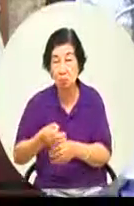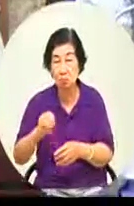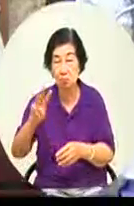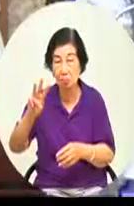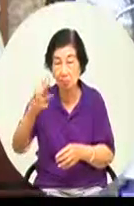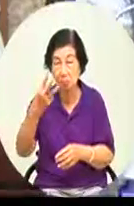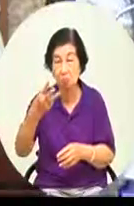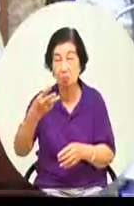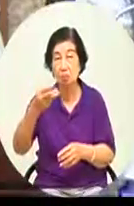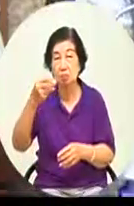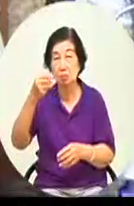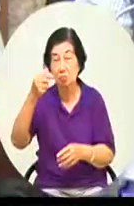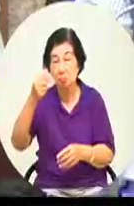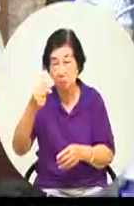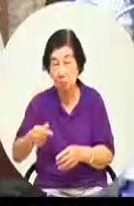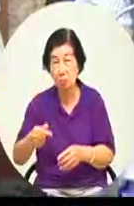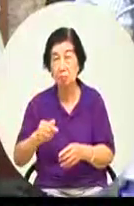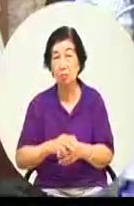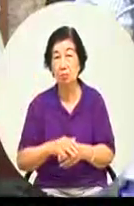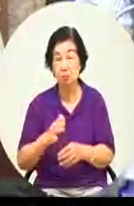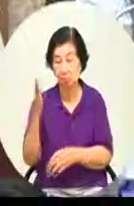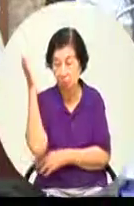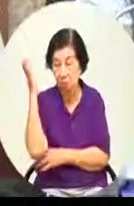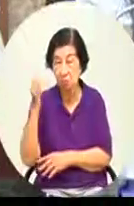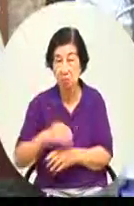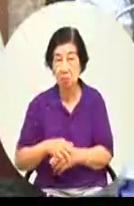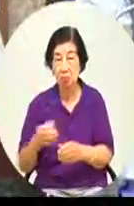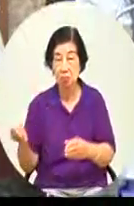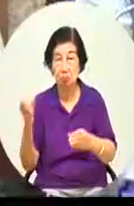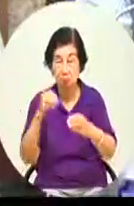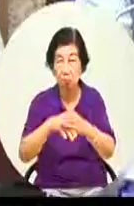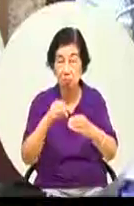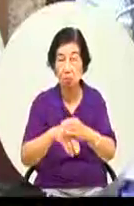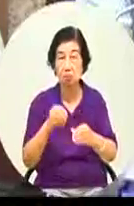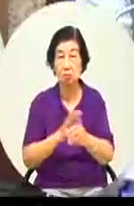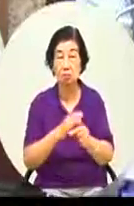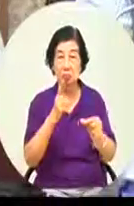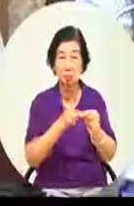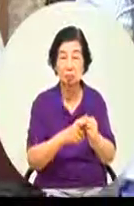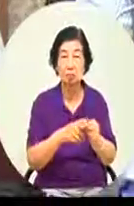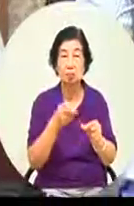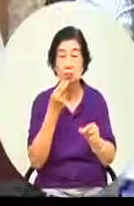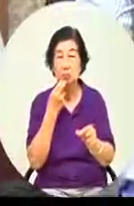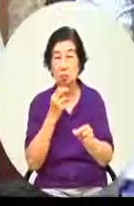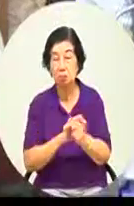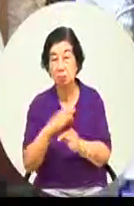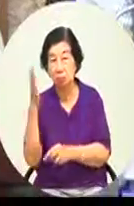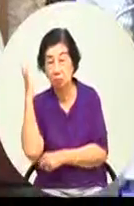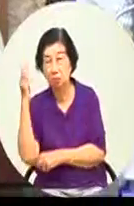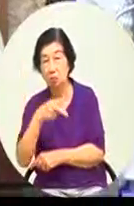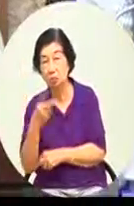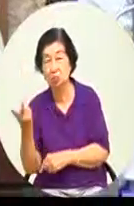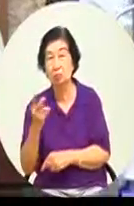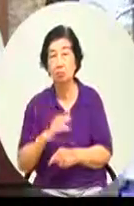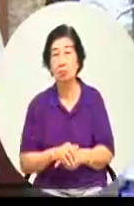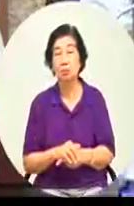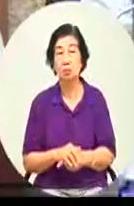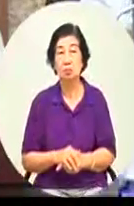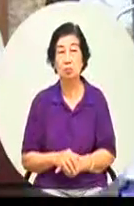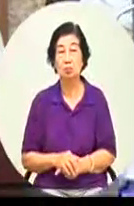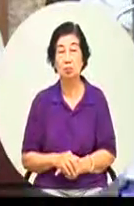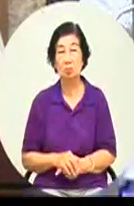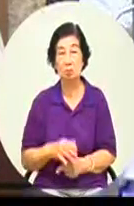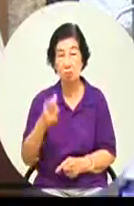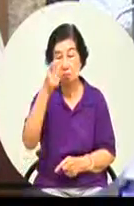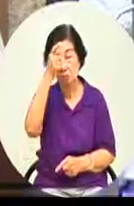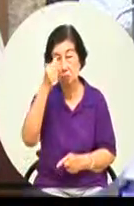分是政府应办事项加政府投资事项这一部分吼，那才由中央跟地方分担，然后去进行开发。 好，因为时间问题、哦、 啊，迄、那个王议员所